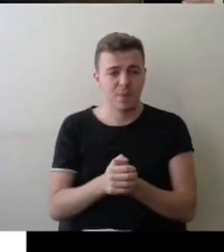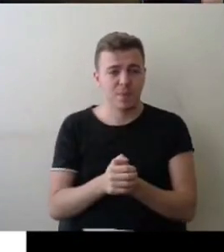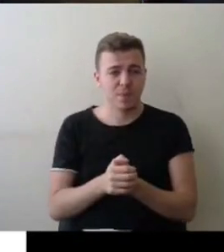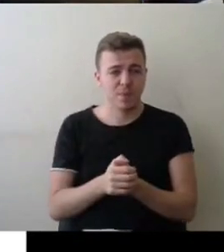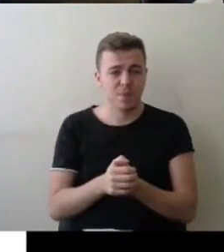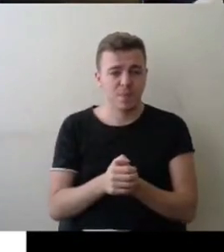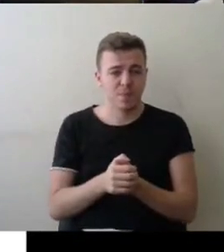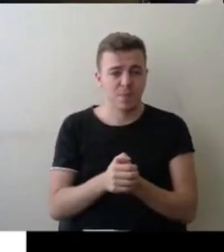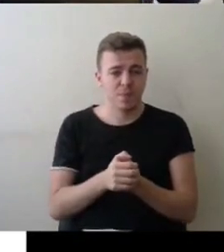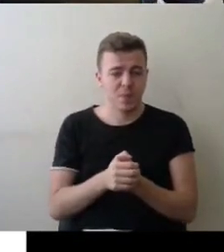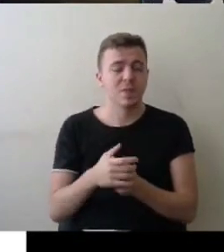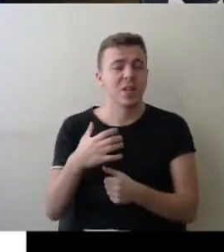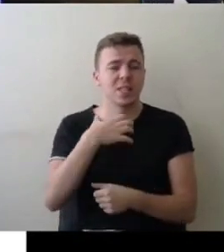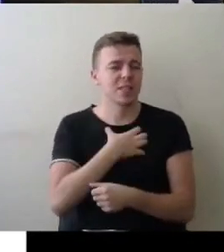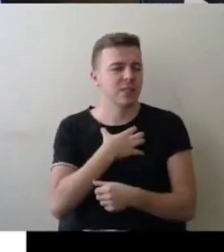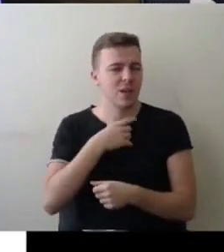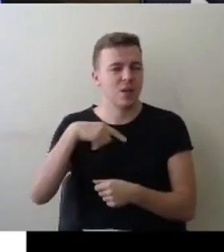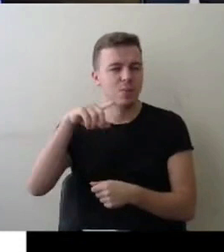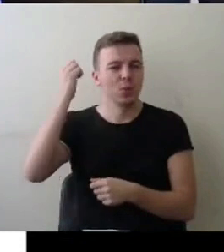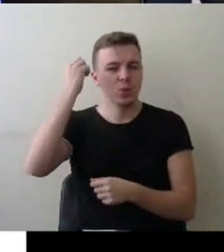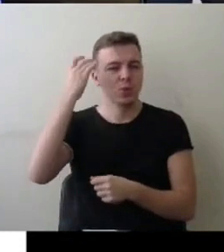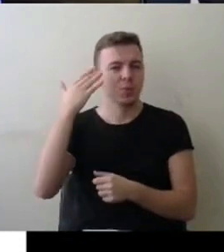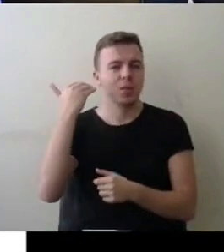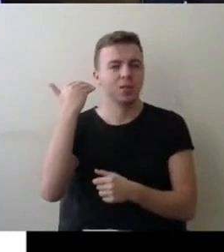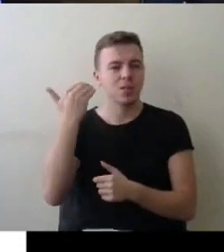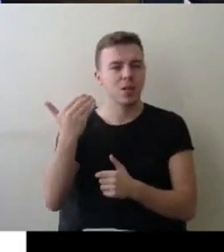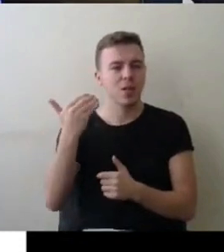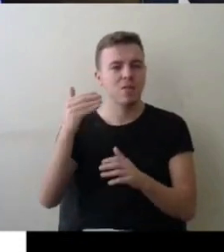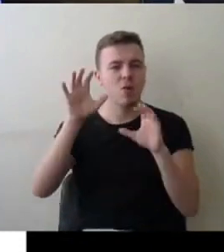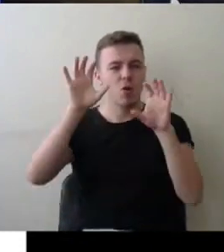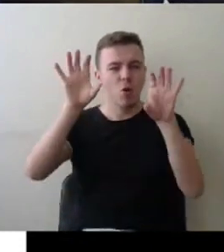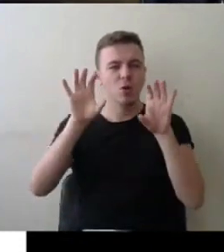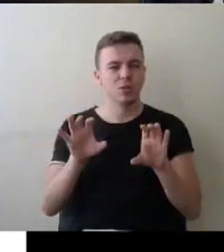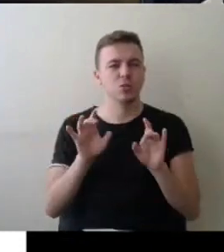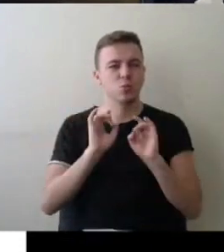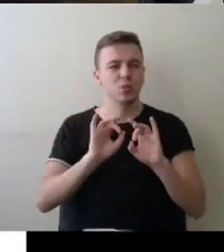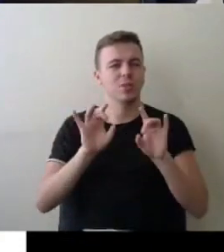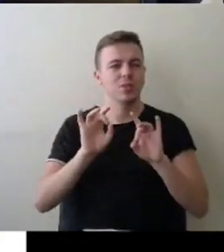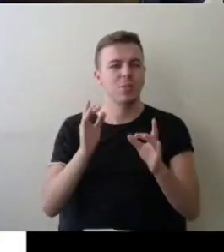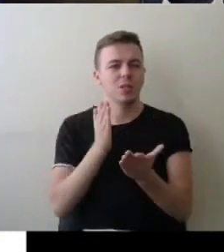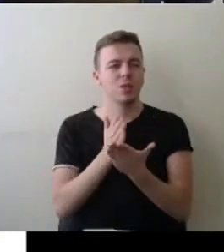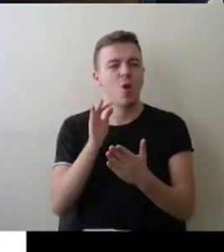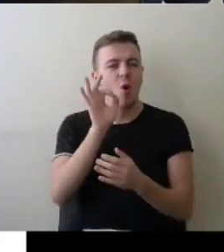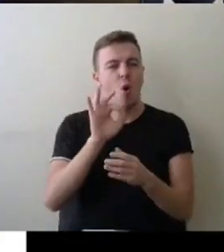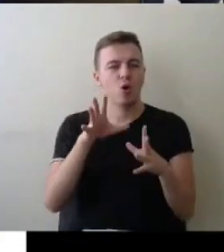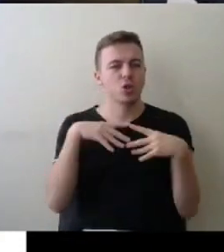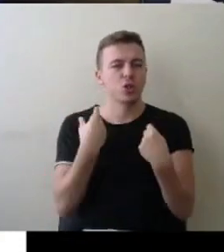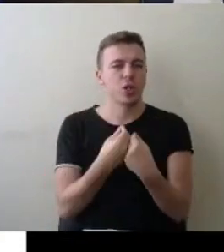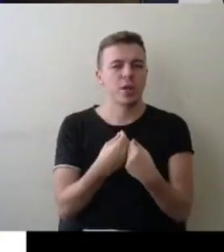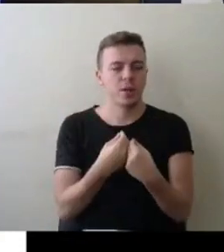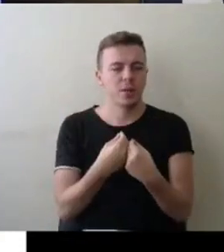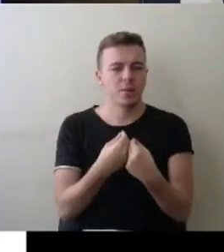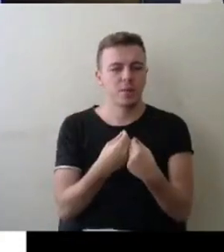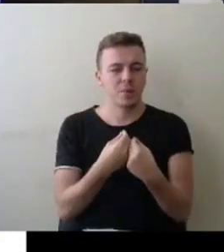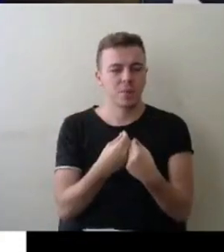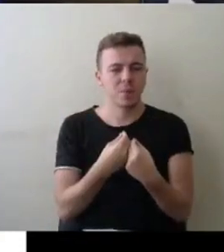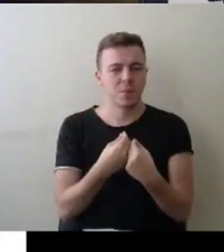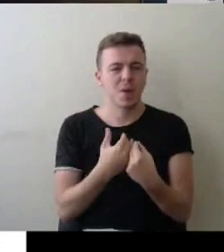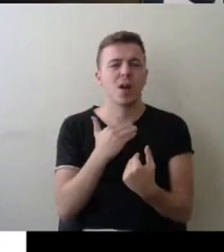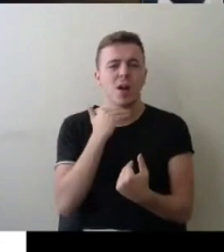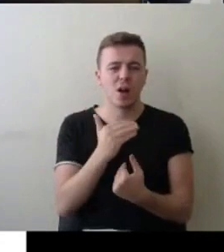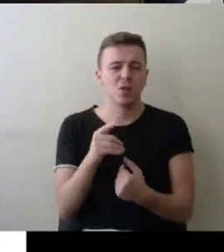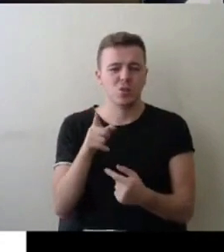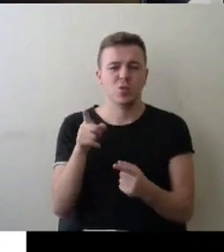labai svarbu suprasti, koks yra tas konstitucinis pasakojimas apie šeimą. Kaip taip jinai ne viską